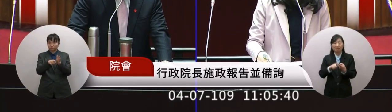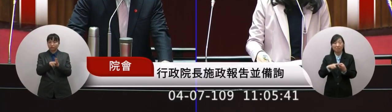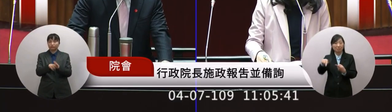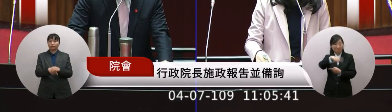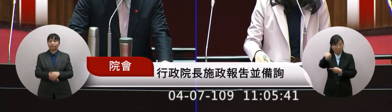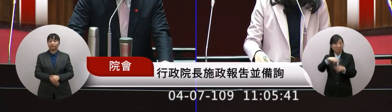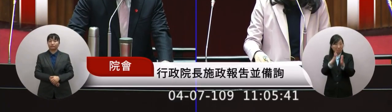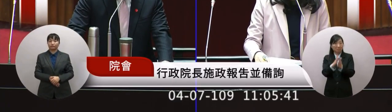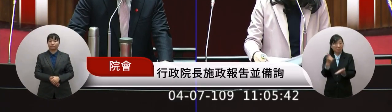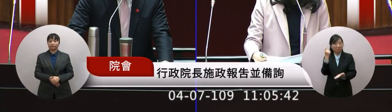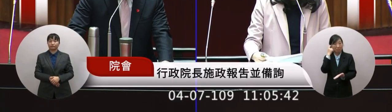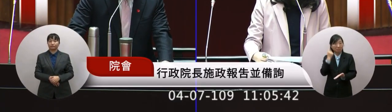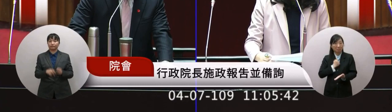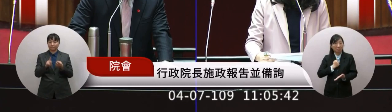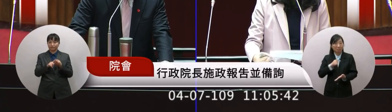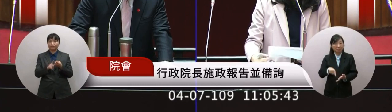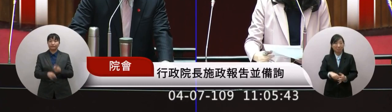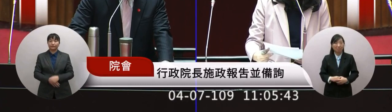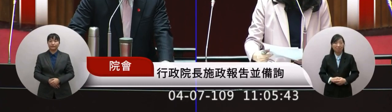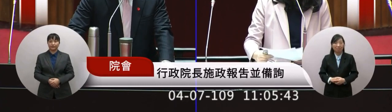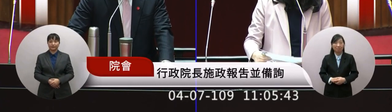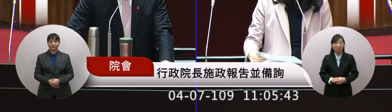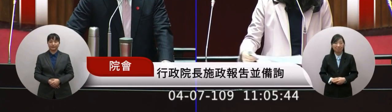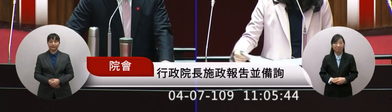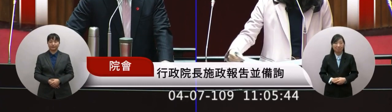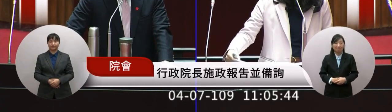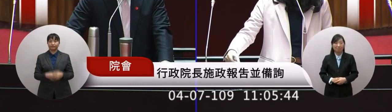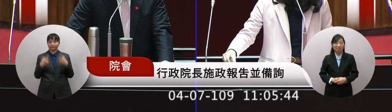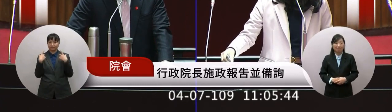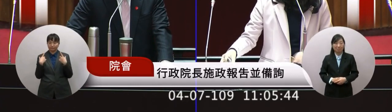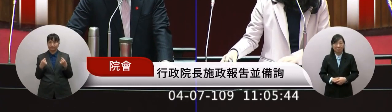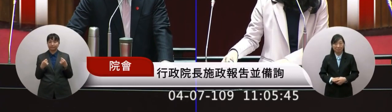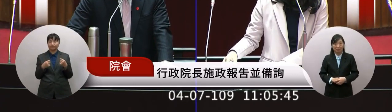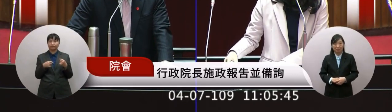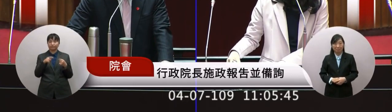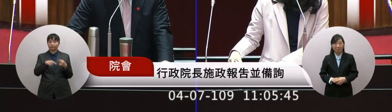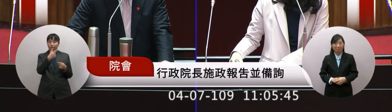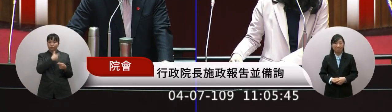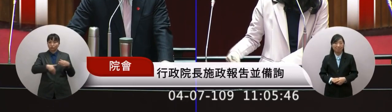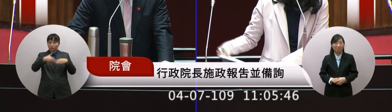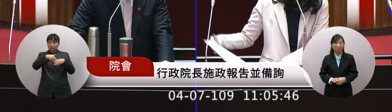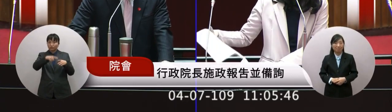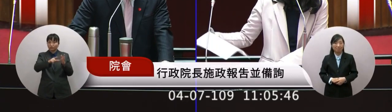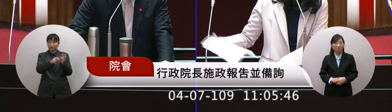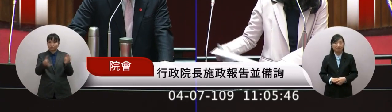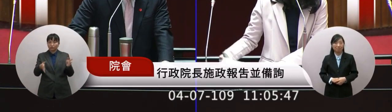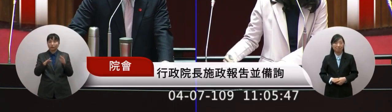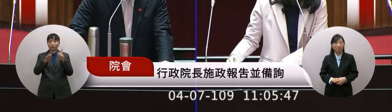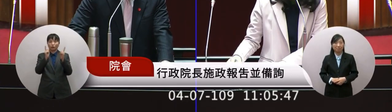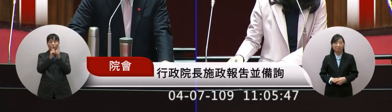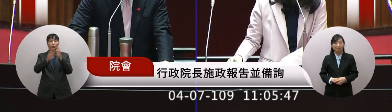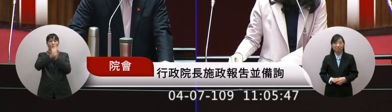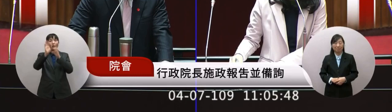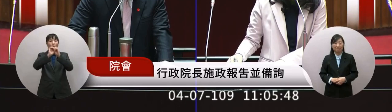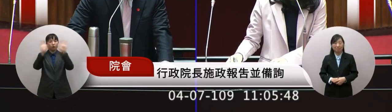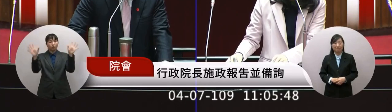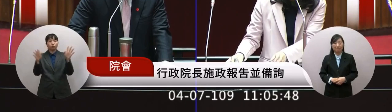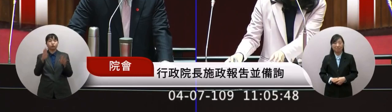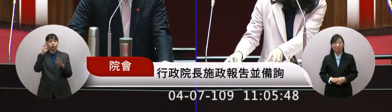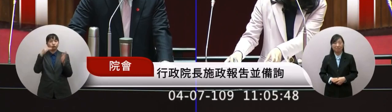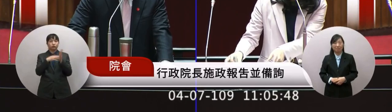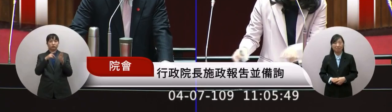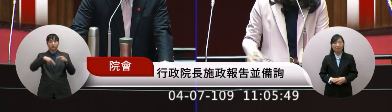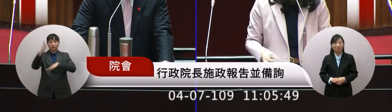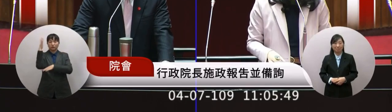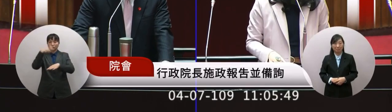相当的重视。 对，对，那这个本来在选举当时就已经对外宣示，那行政院做